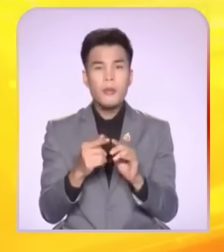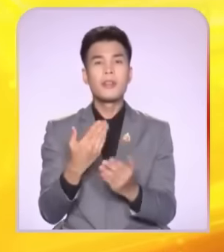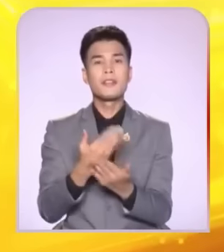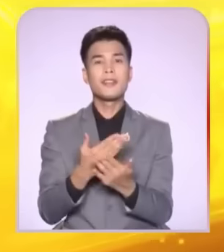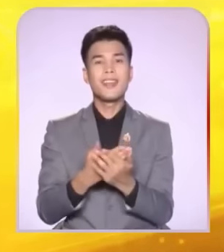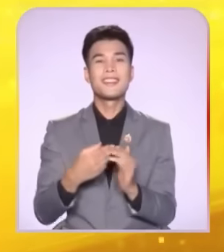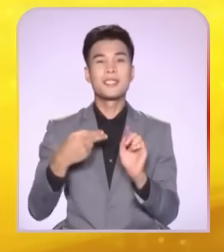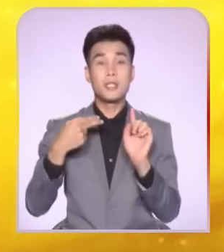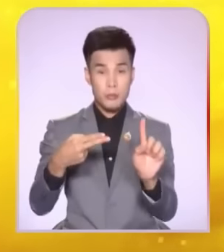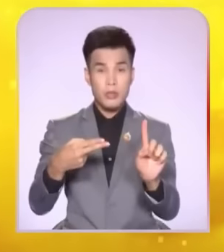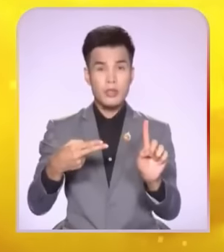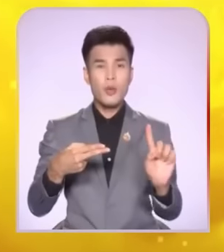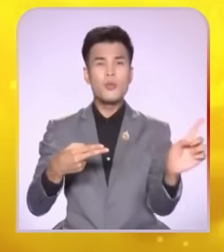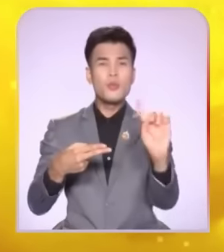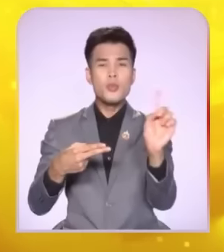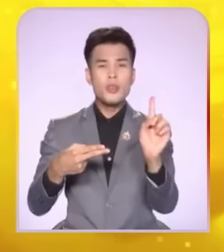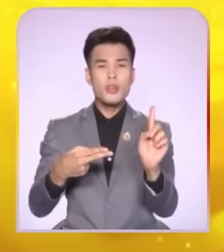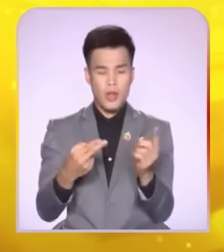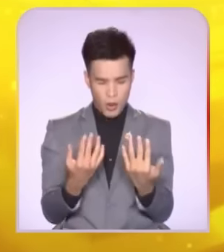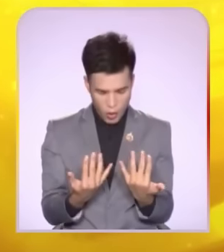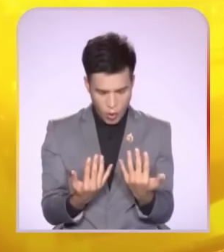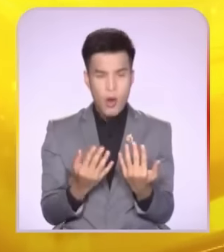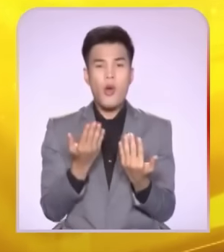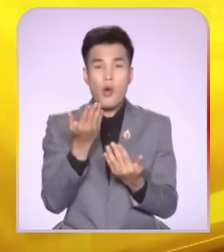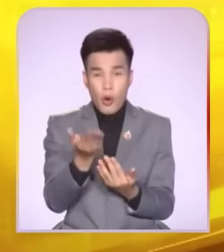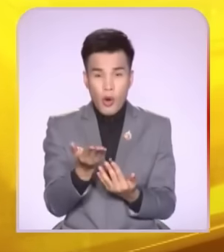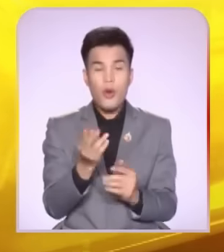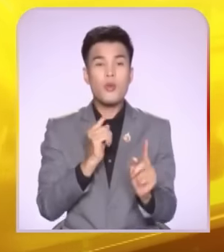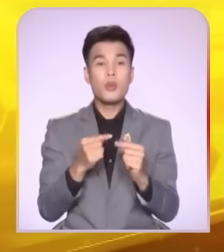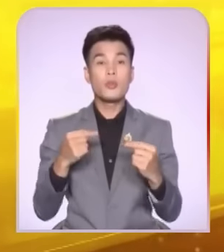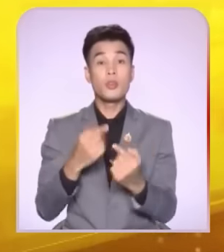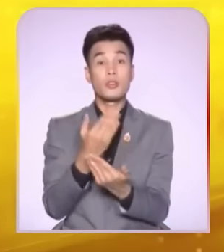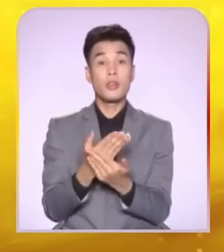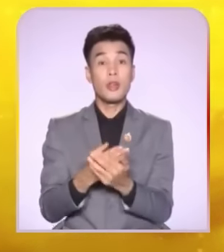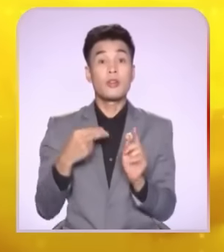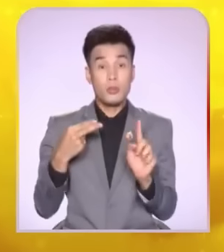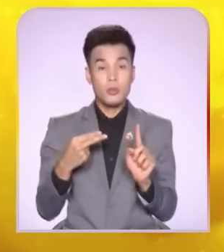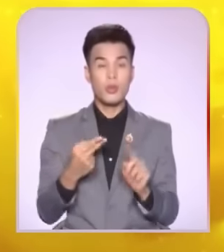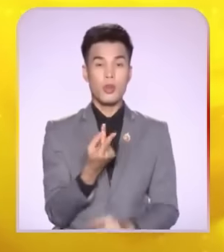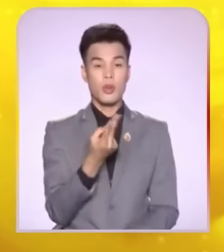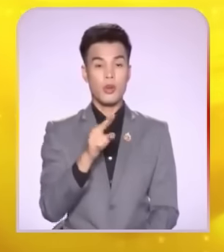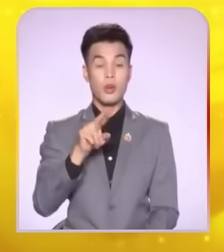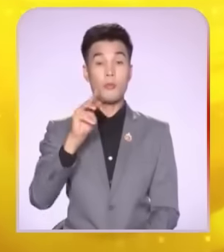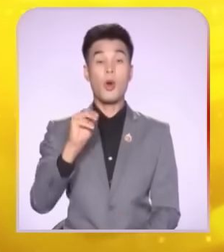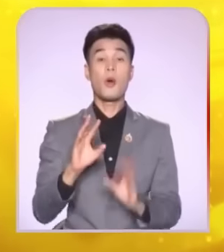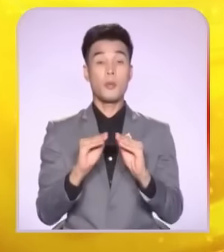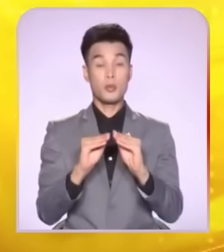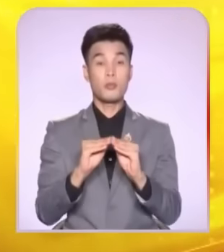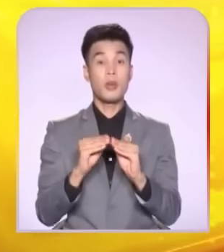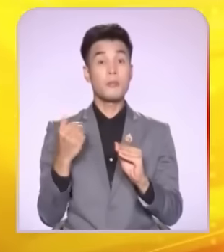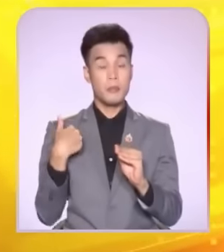จิทัลวอลเล็ตของป้าเนี่ยอยู่ไหน ขอคืบหน้าวันนี้หน่อยสิ มามีความคืบหน้านะครับในการประชุมครม.วันนี้นะครับคุณภูมิ